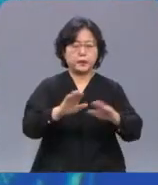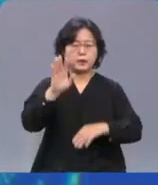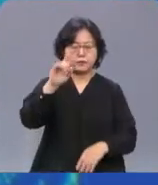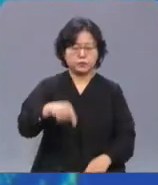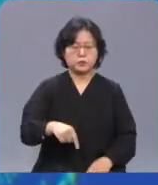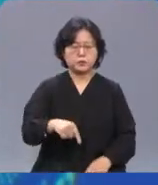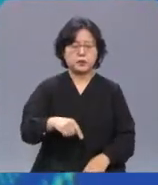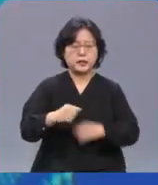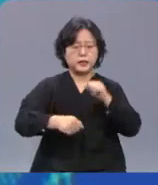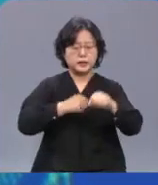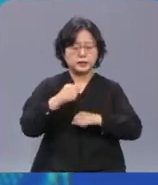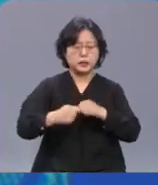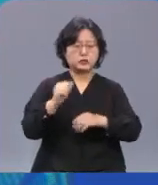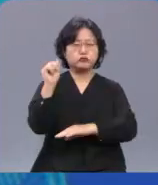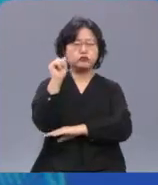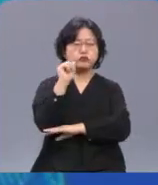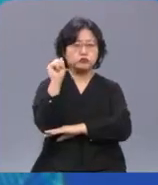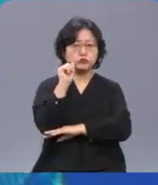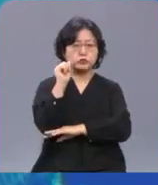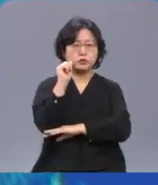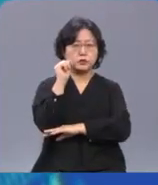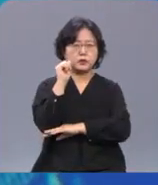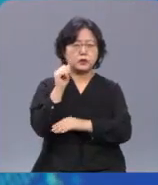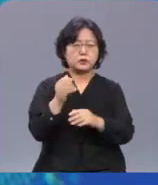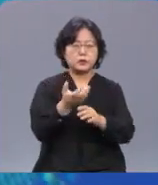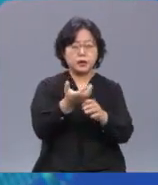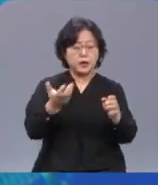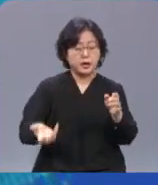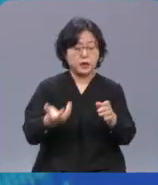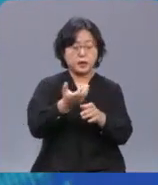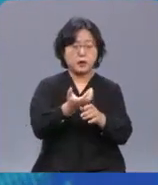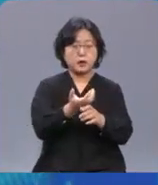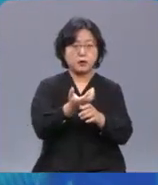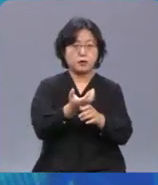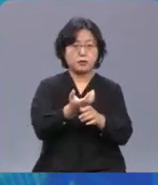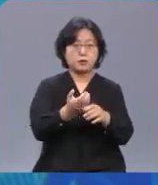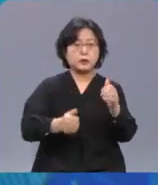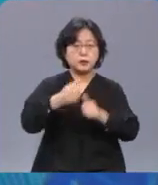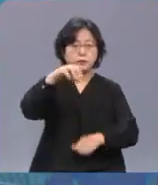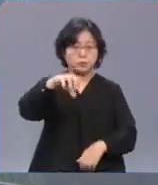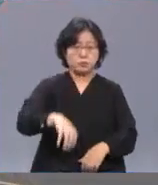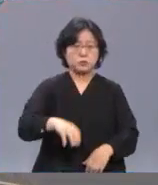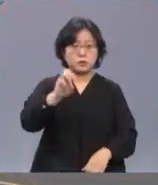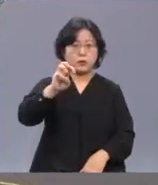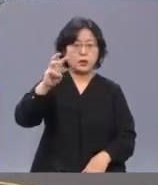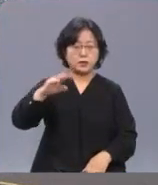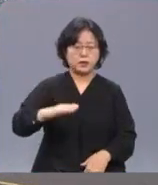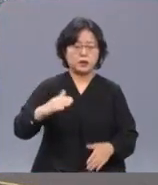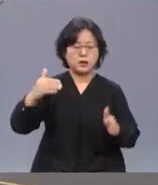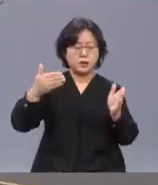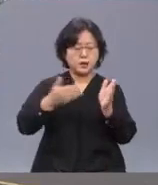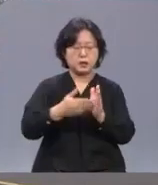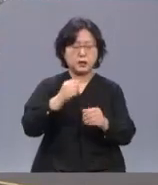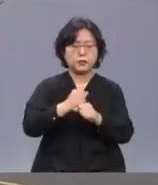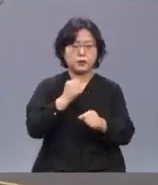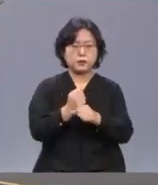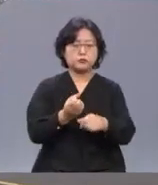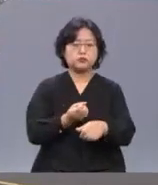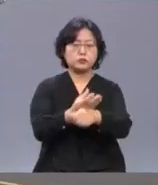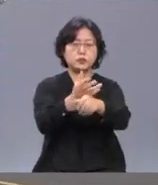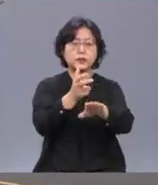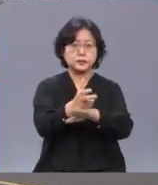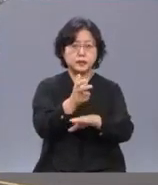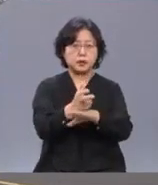해양수산부가 자율주행차 자동 하역 지원을 위한 성능시험장을 광양항에 설치합니다. 수출을 위한 차량